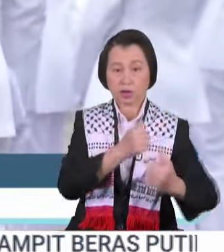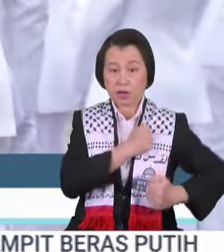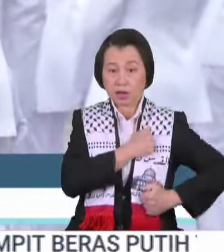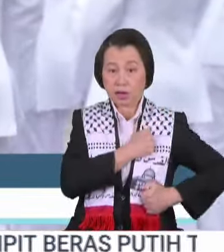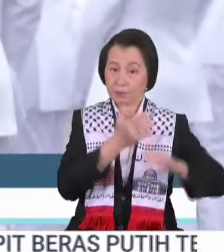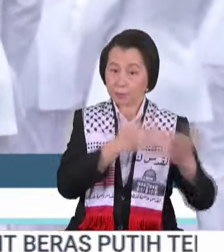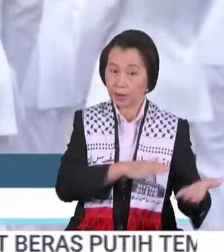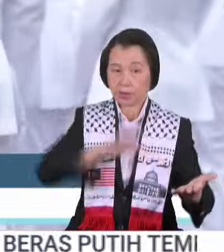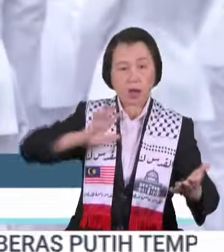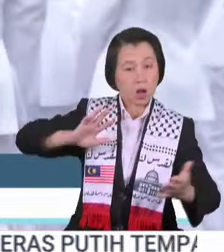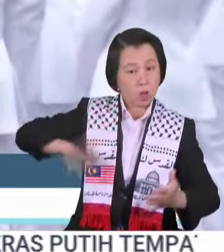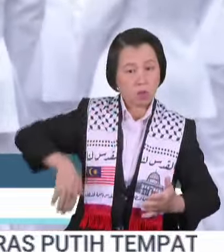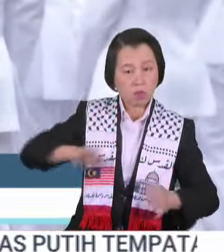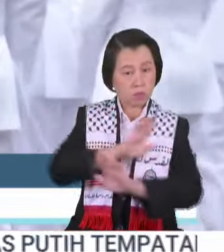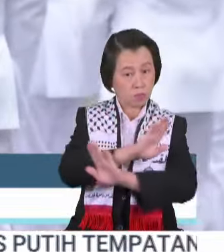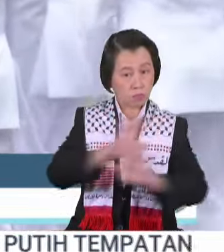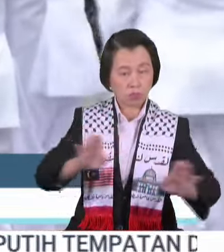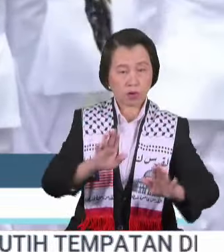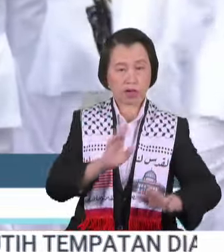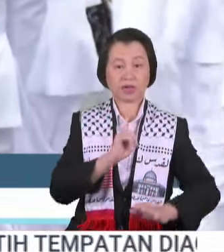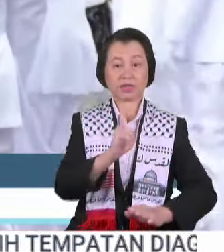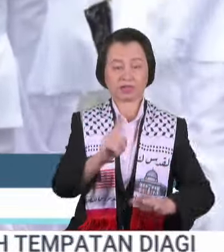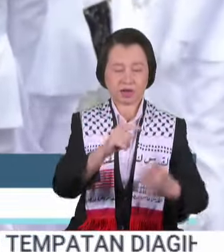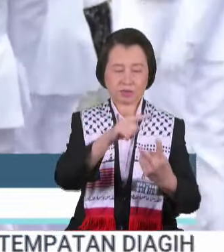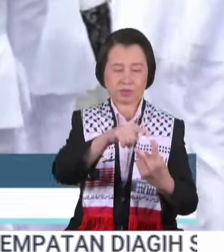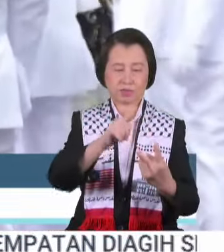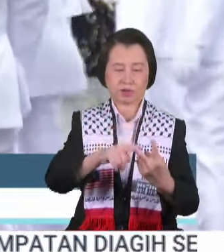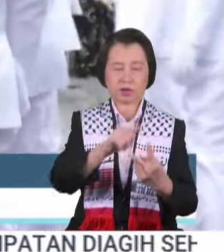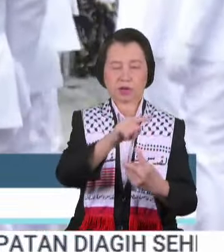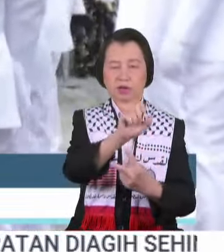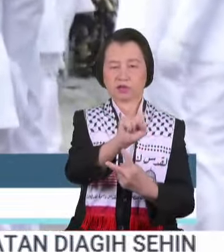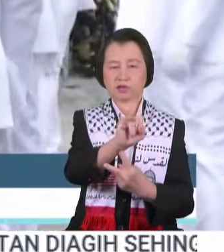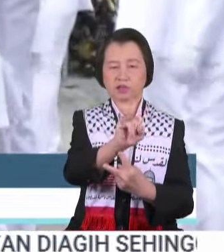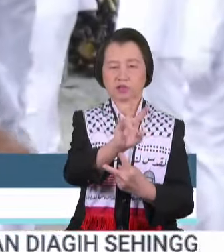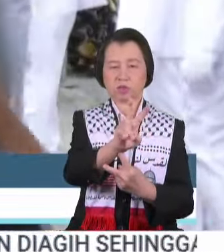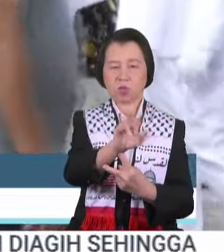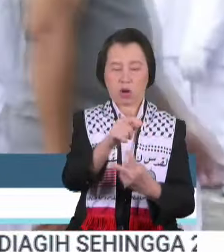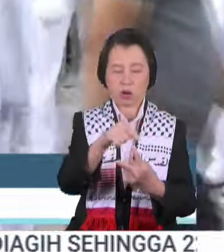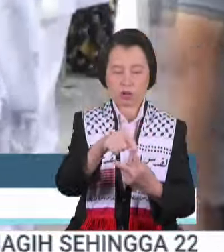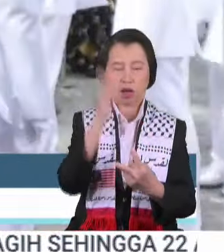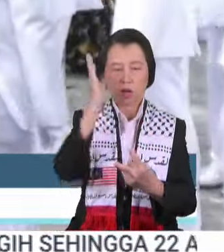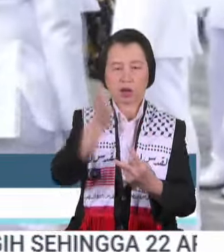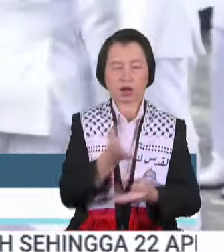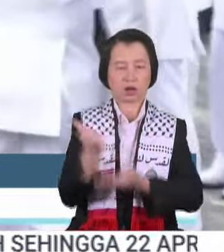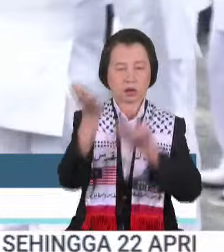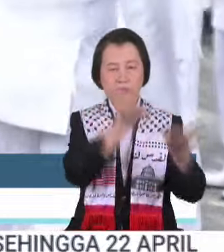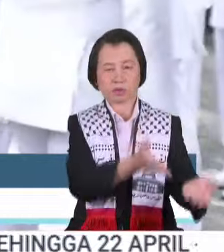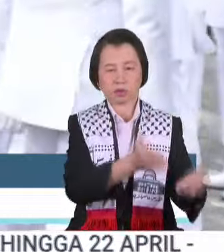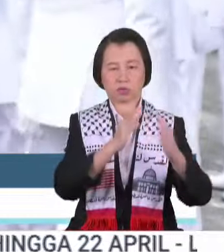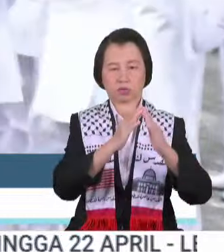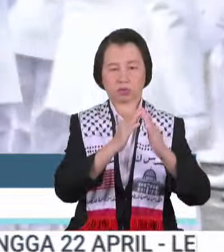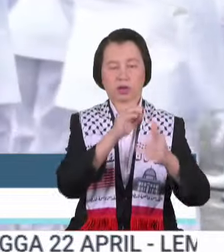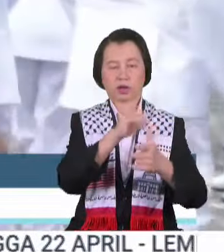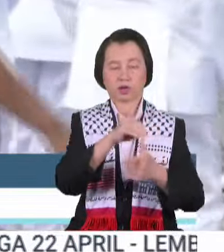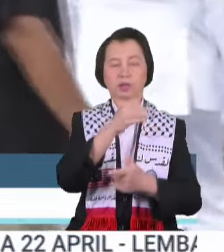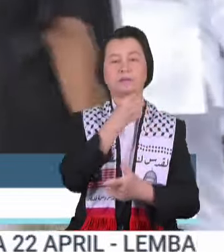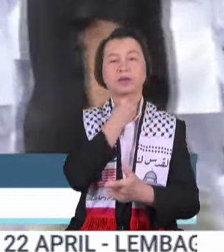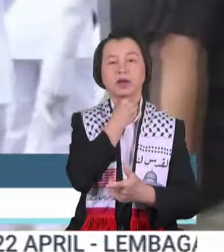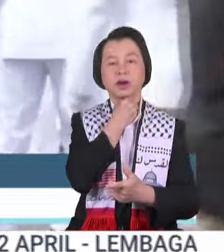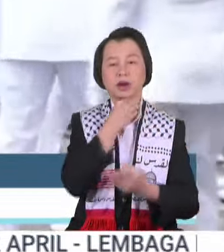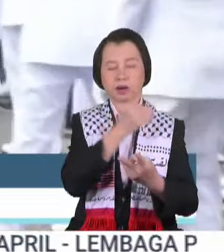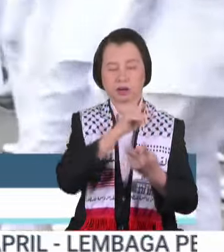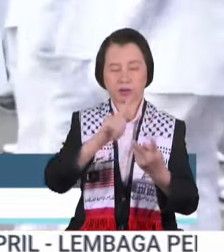yang terkorban dalam naas tersebut, iaitu Lieutenant T. Siva Sultan, pula akan dibawa ke kediaman keluarganya di Setiawan,